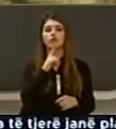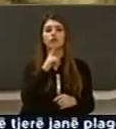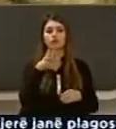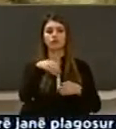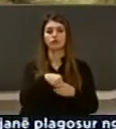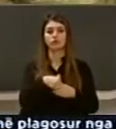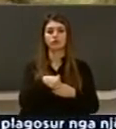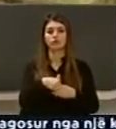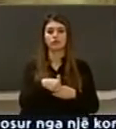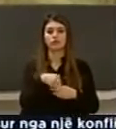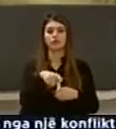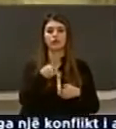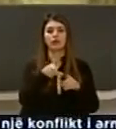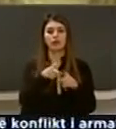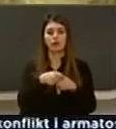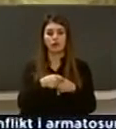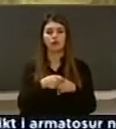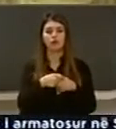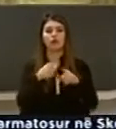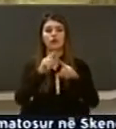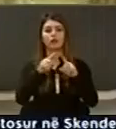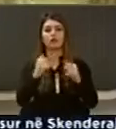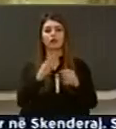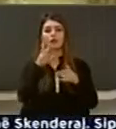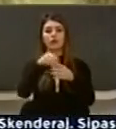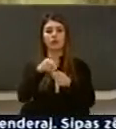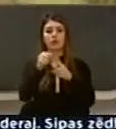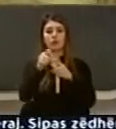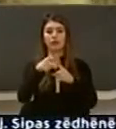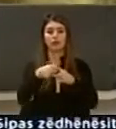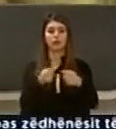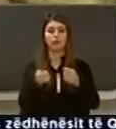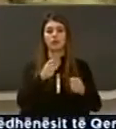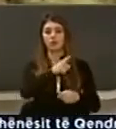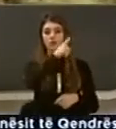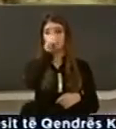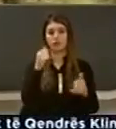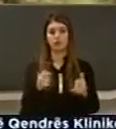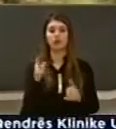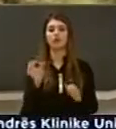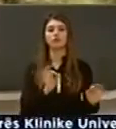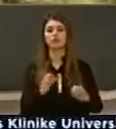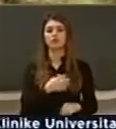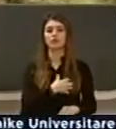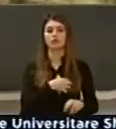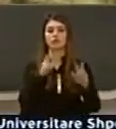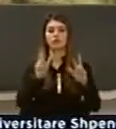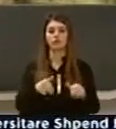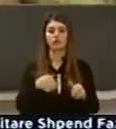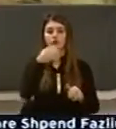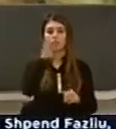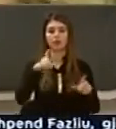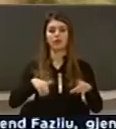them këtë? Është e thjeshtë. Partia në pushtet, e cila tash sa vite ka udhëhequr me vendin, është siguruar që të